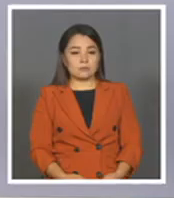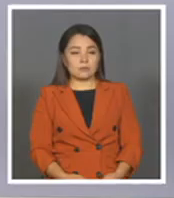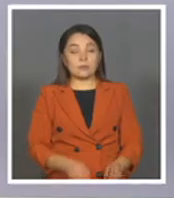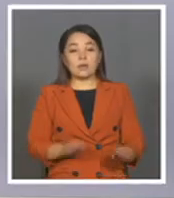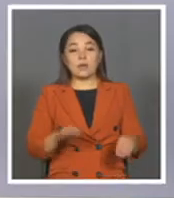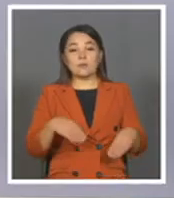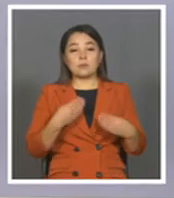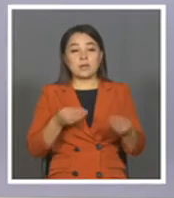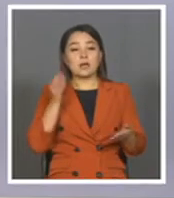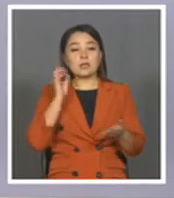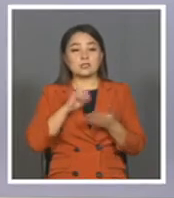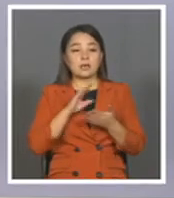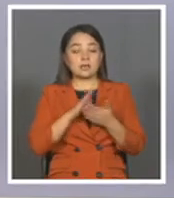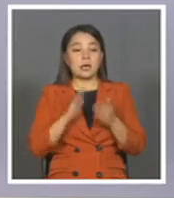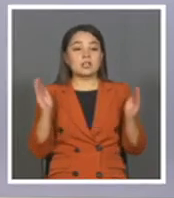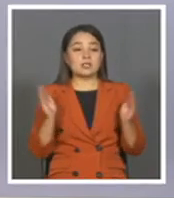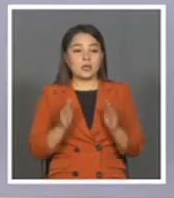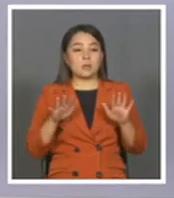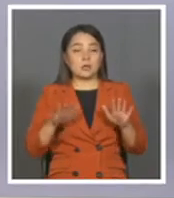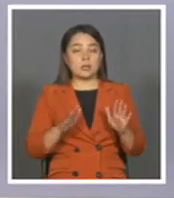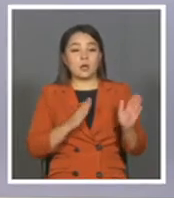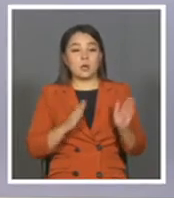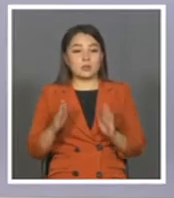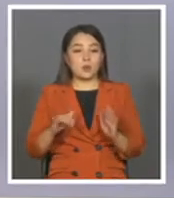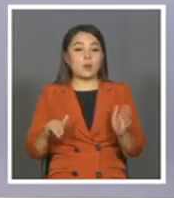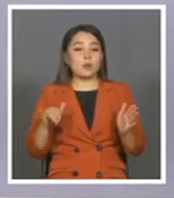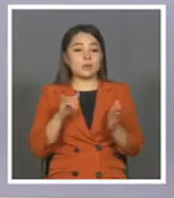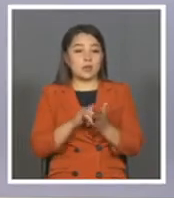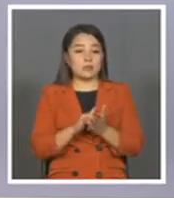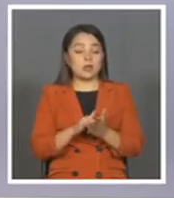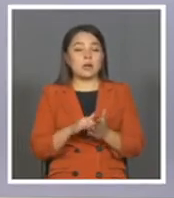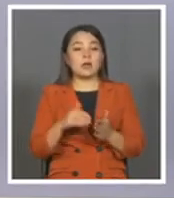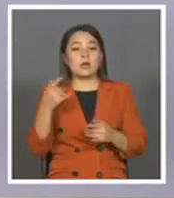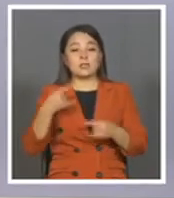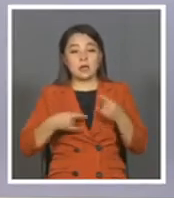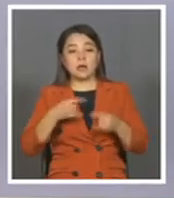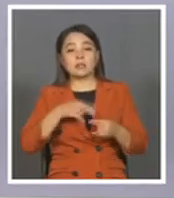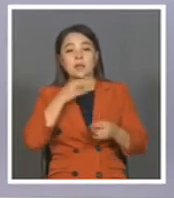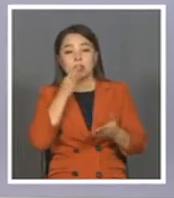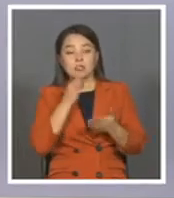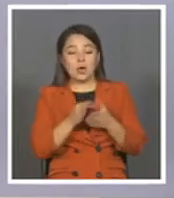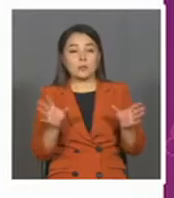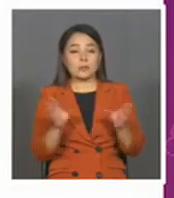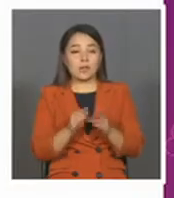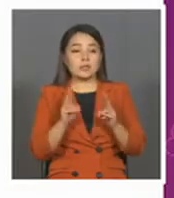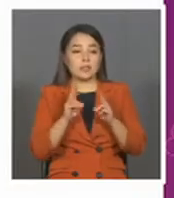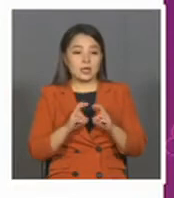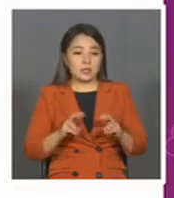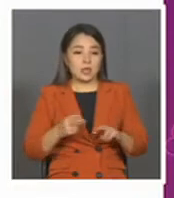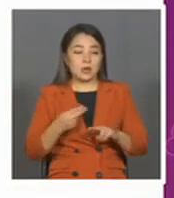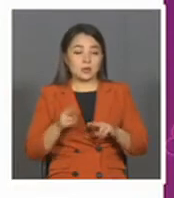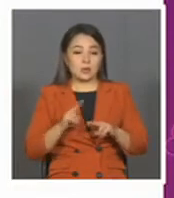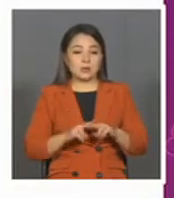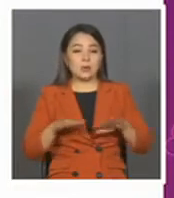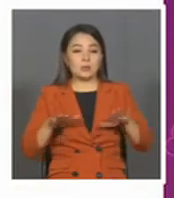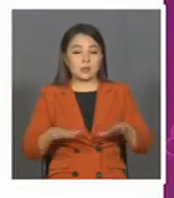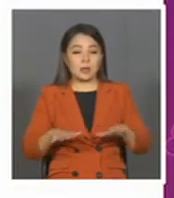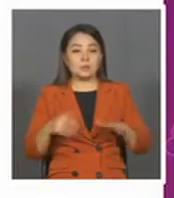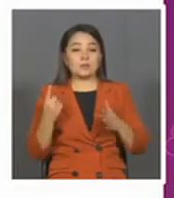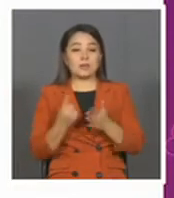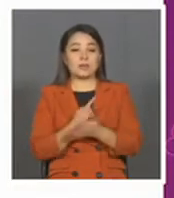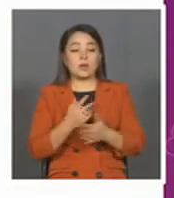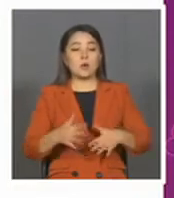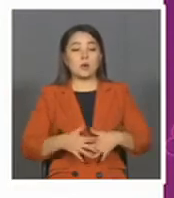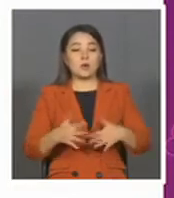Берілген сандарды кему ретімен орналастырған болсаңыздар, онда экрандағы жауаппен тексеріңіздер. Бұл тізбектегі алдымен